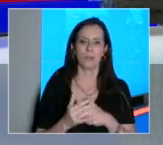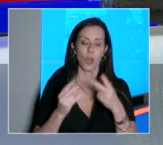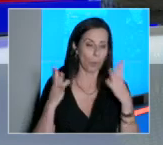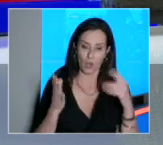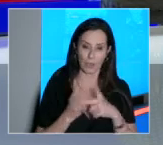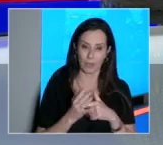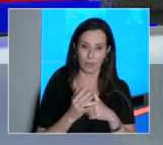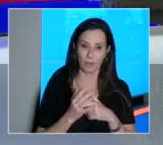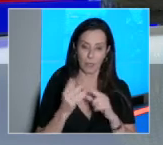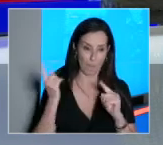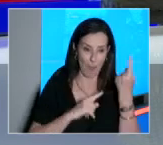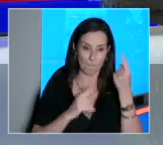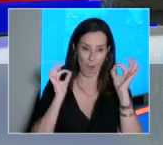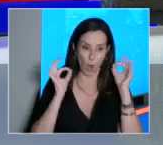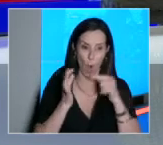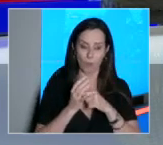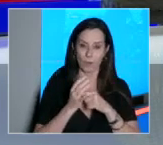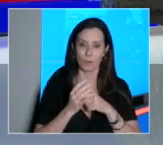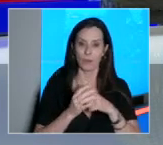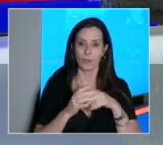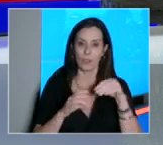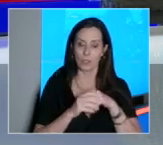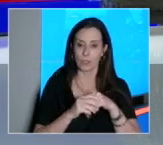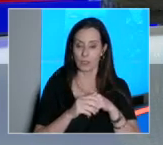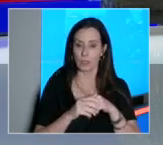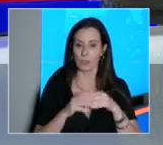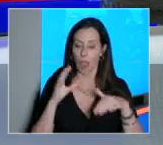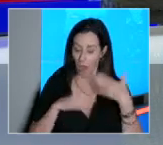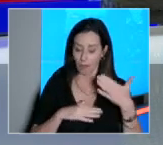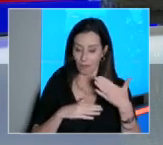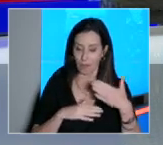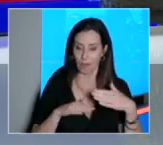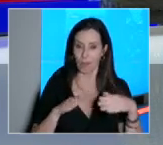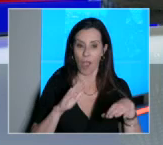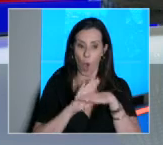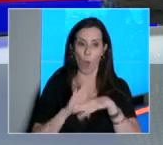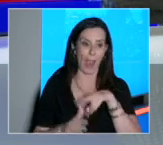משנה שבמקור זה חלק בגלל שזה החומר הבנייה המצוי, ואחר כך החוק הבריטי.